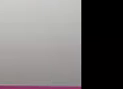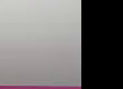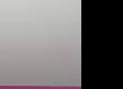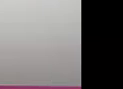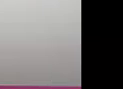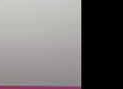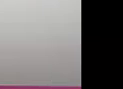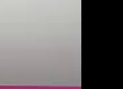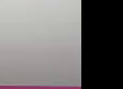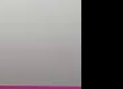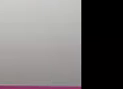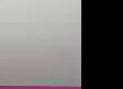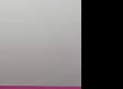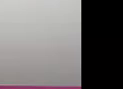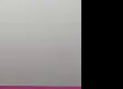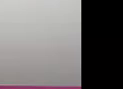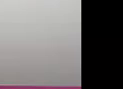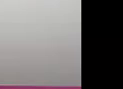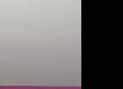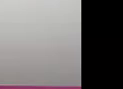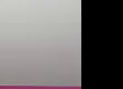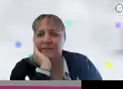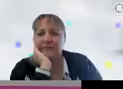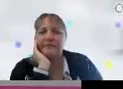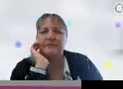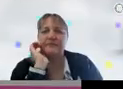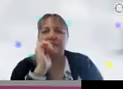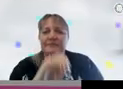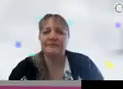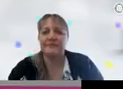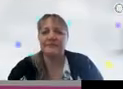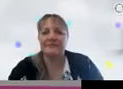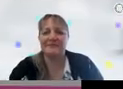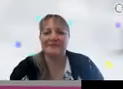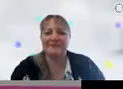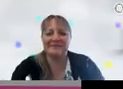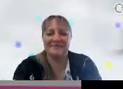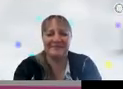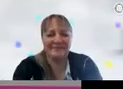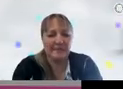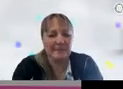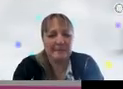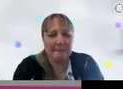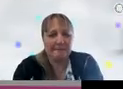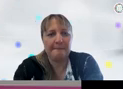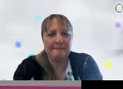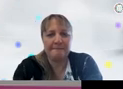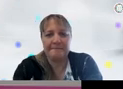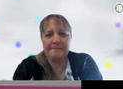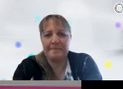und Dankeschön, dass Sie die Zeit in diesen schwierigen Zeiten dafür nehmen, was wir heute